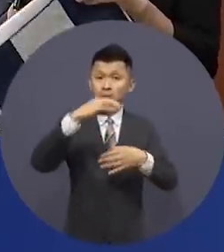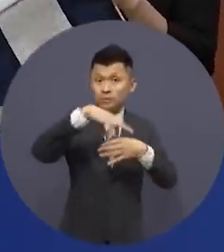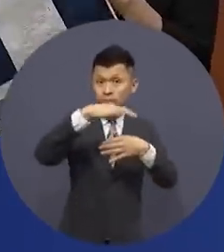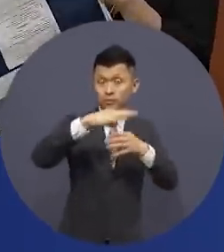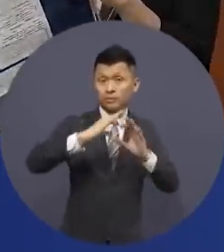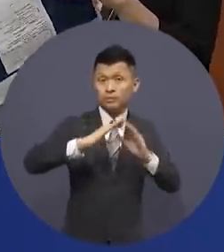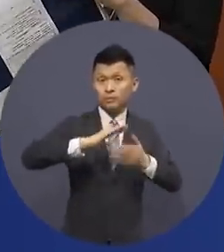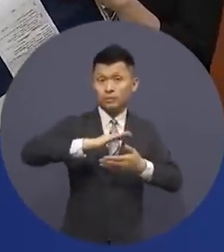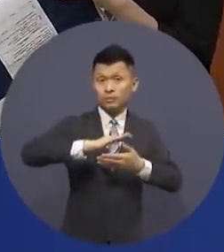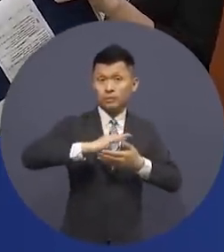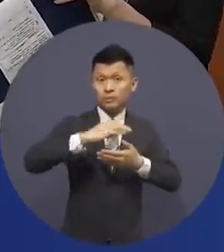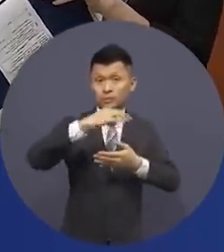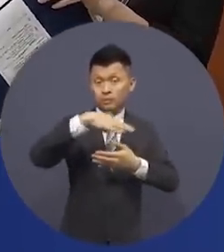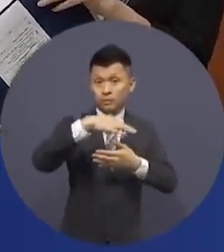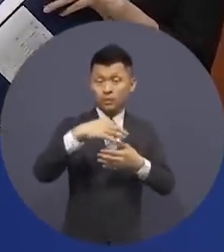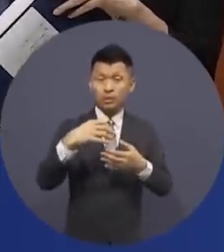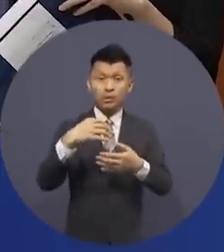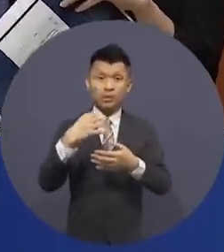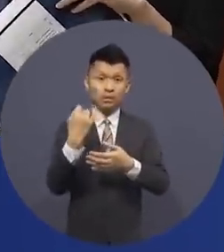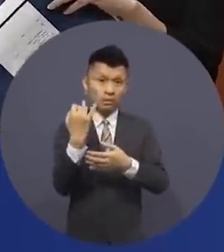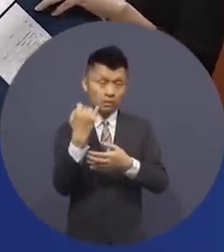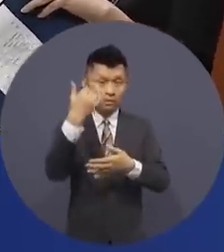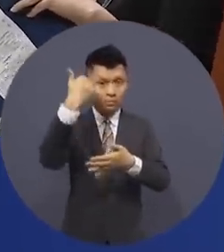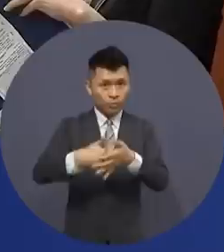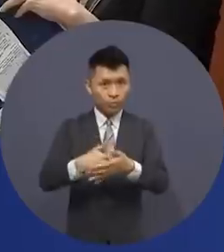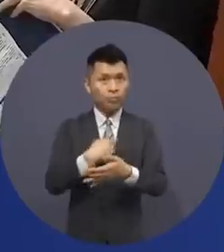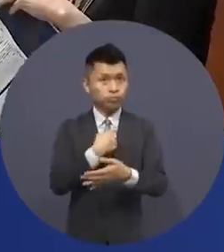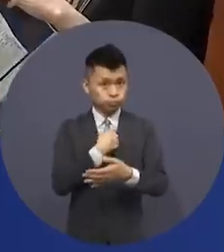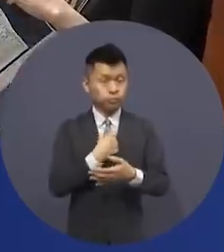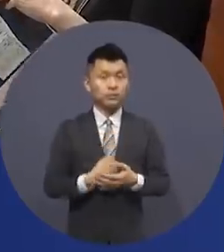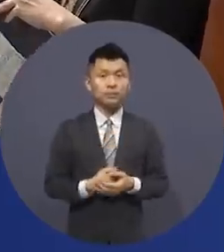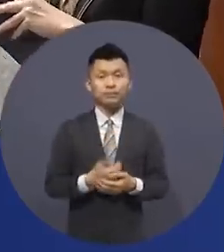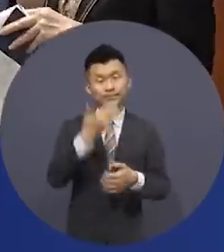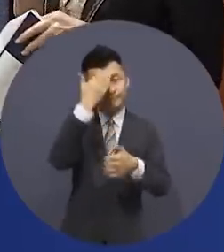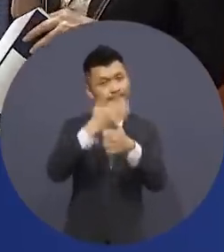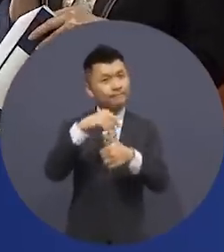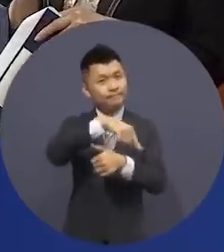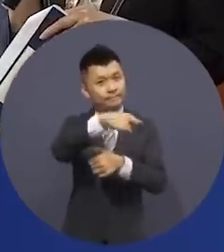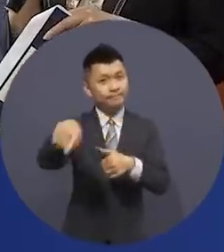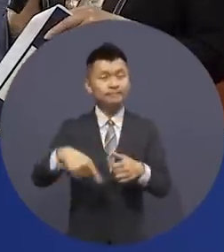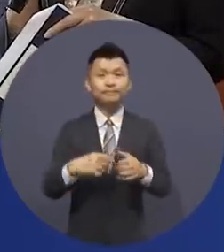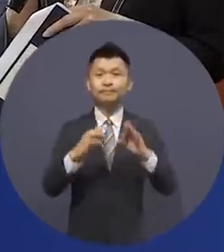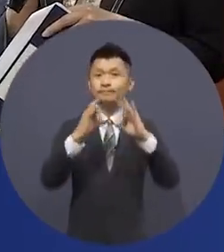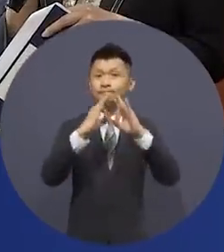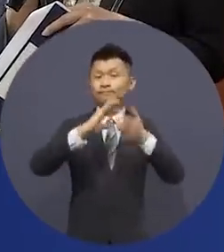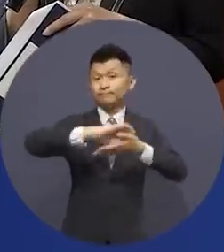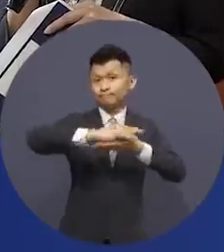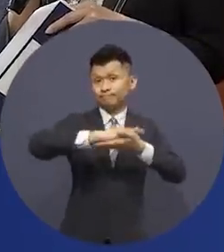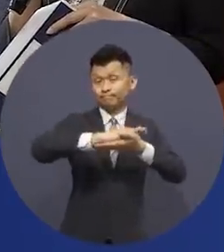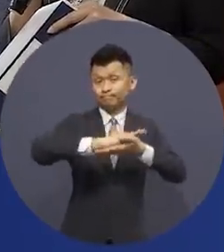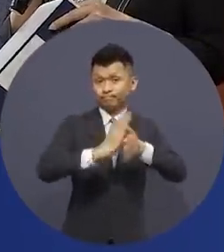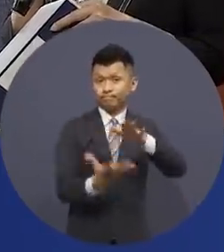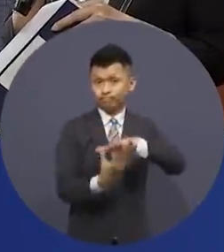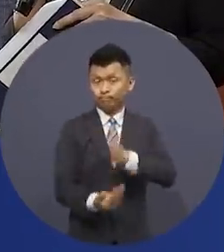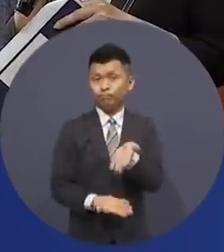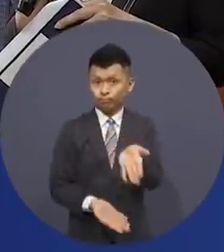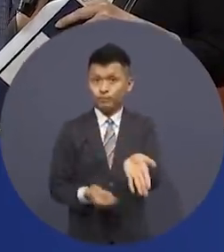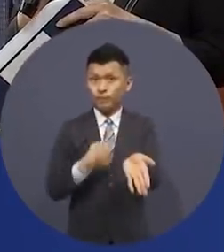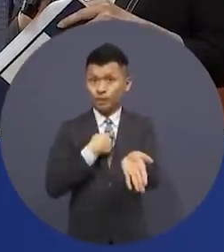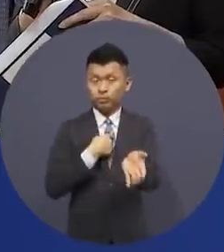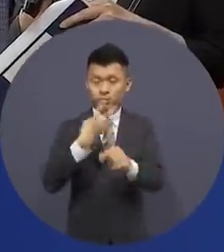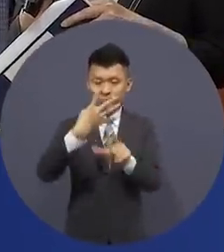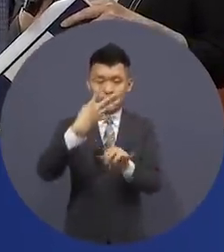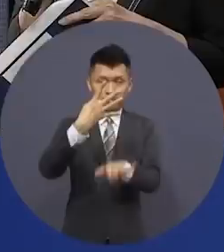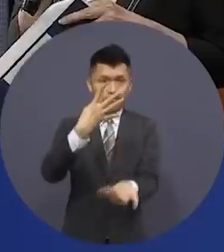的一个扣底哦，所以当然也会需要大家提供我们所谓的存折。那这个存折要以4月底